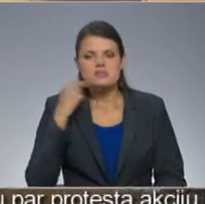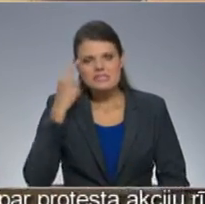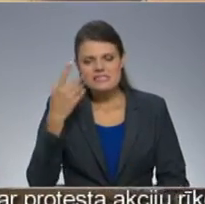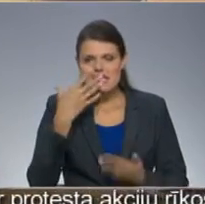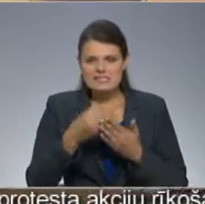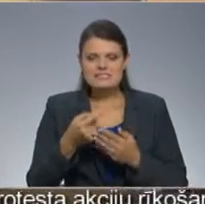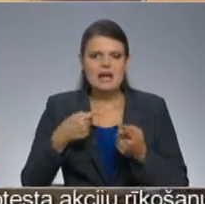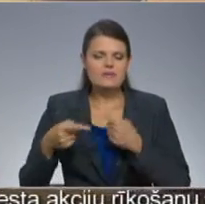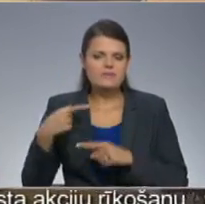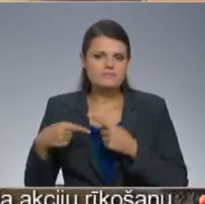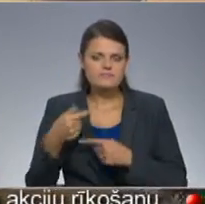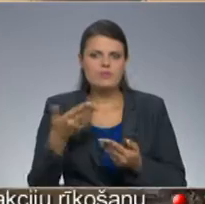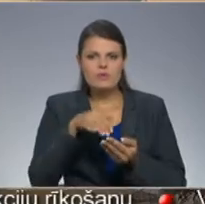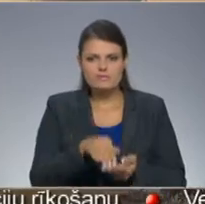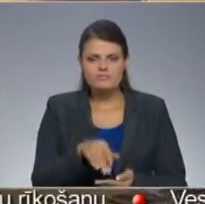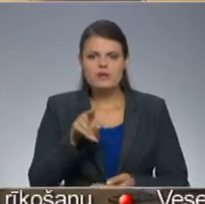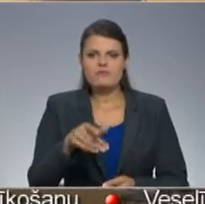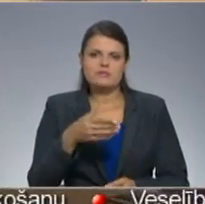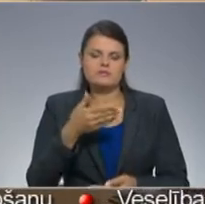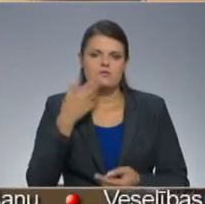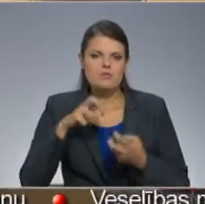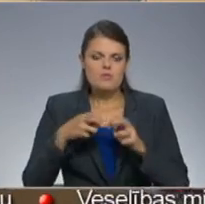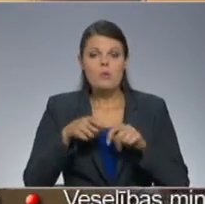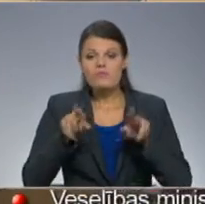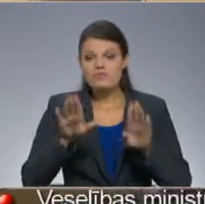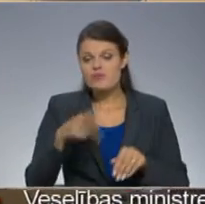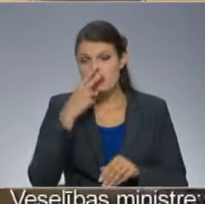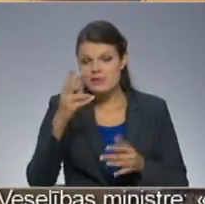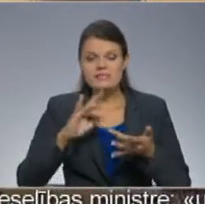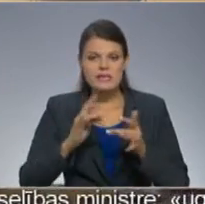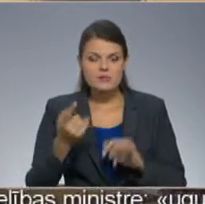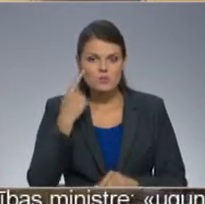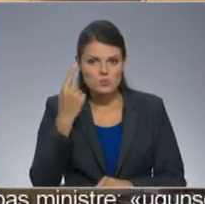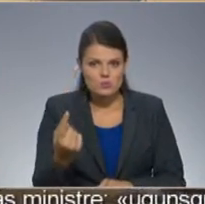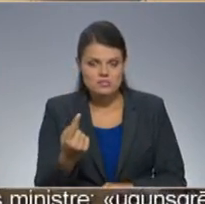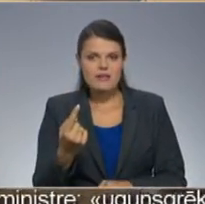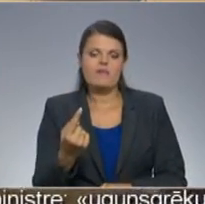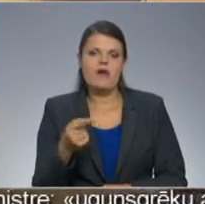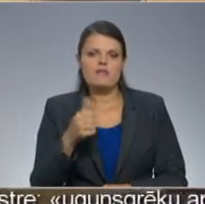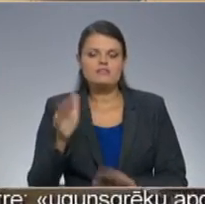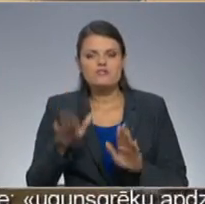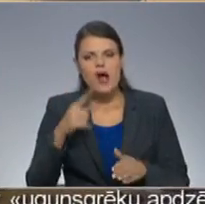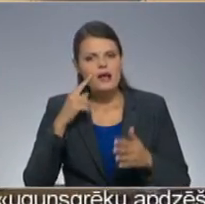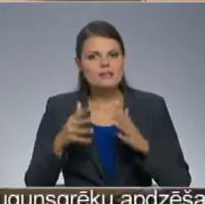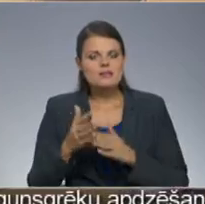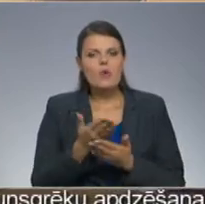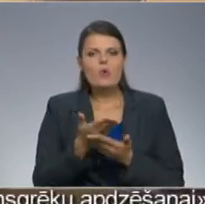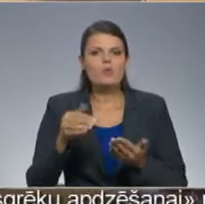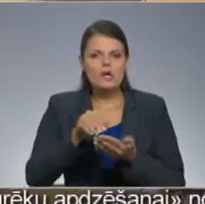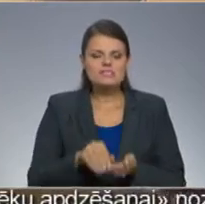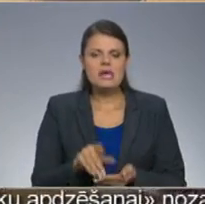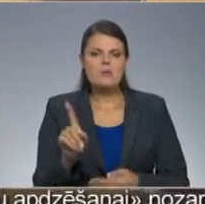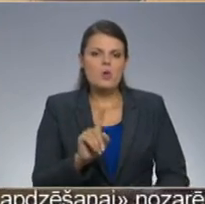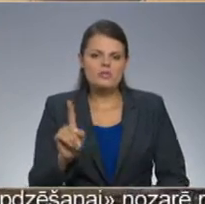zināt savu dzimtas vietu, un viņam nav problēma, nu viņš var apskatīties, un viņš var saprast, kuros kapos viņi